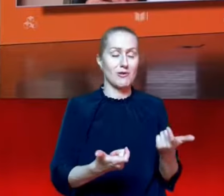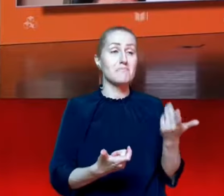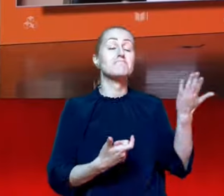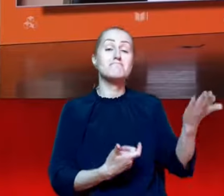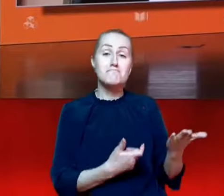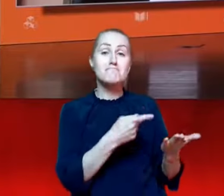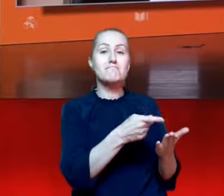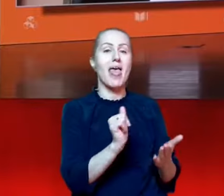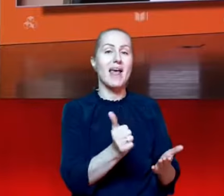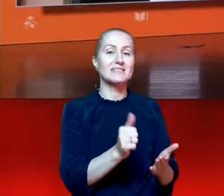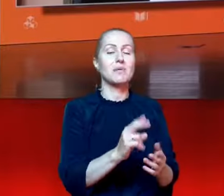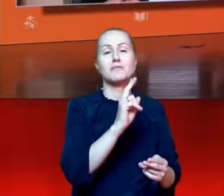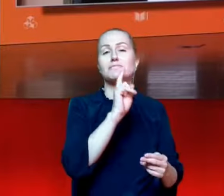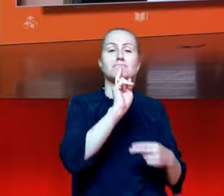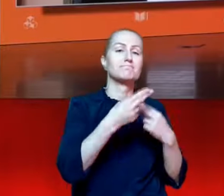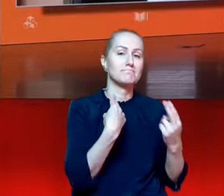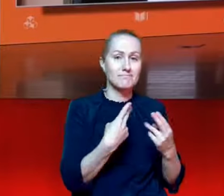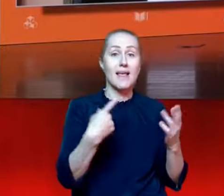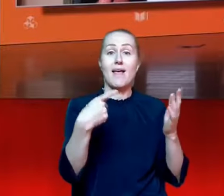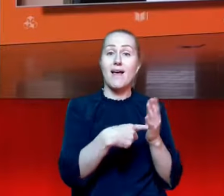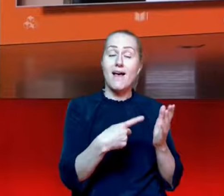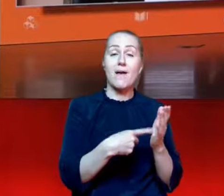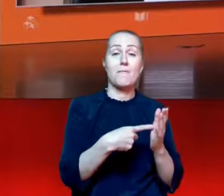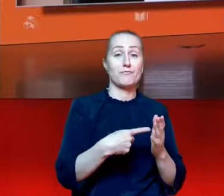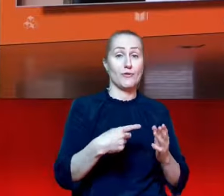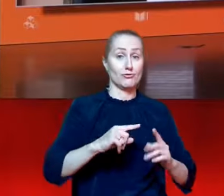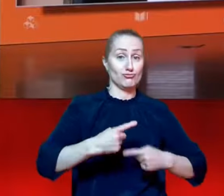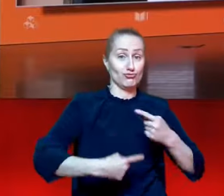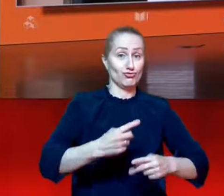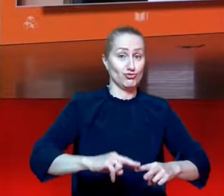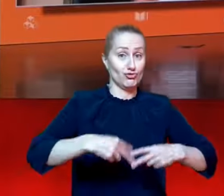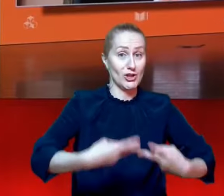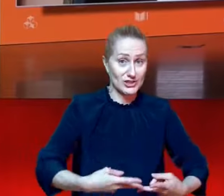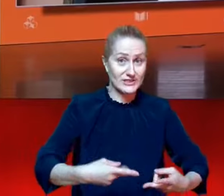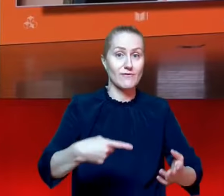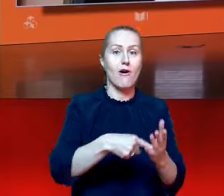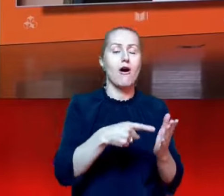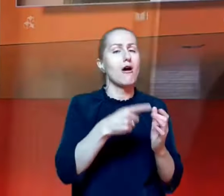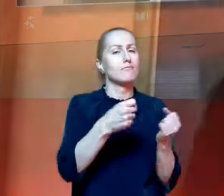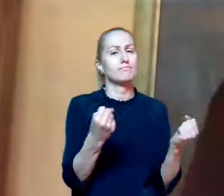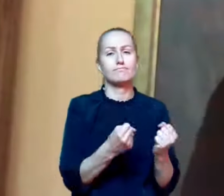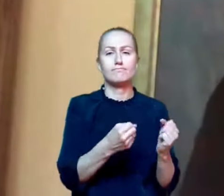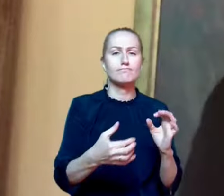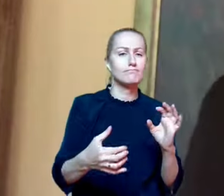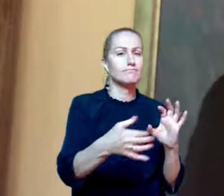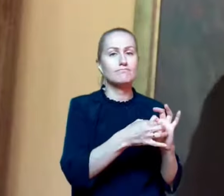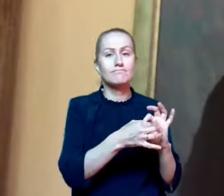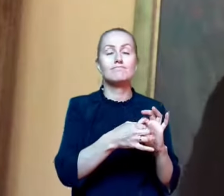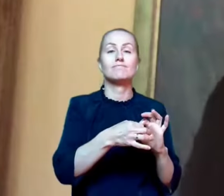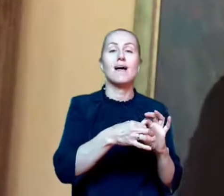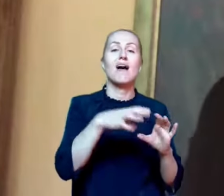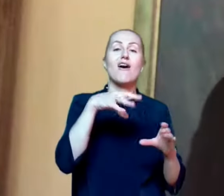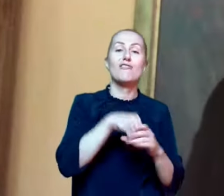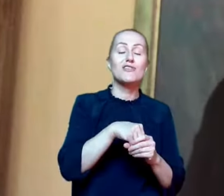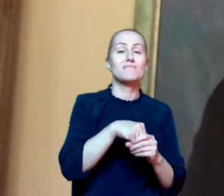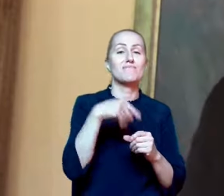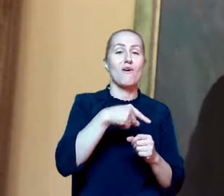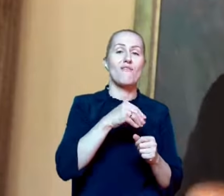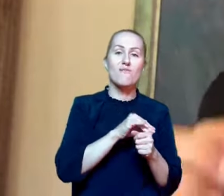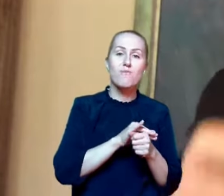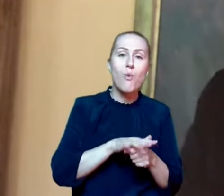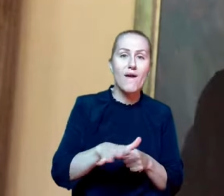mówiła o tym, że dziedzictwo ściśle wiąże się z wpływem, jaki